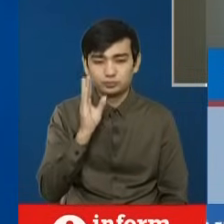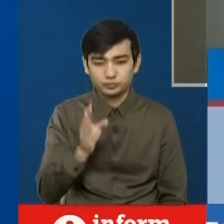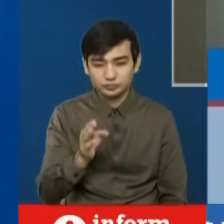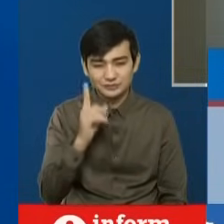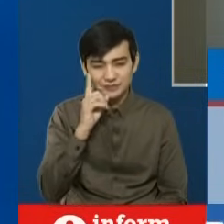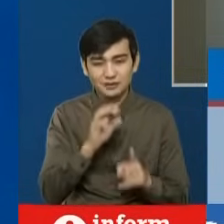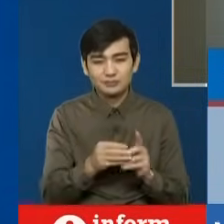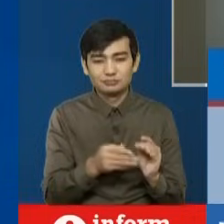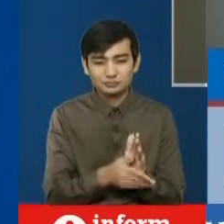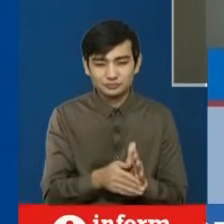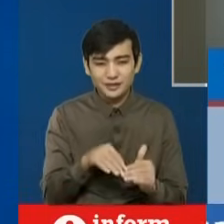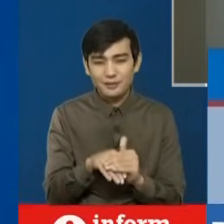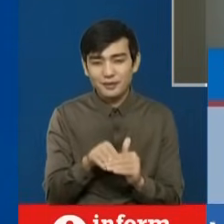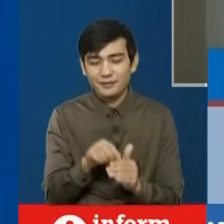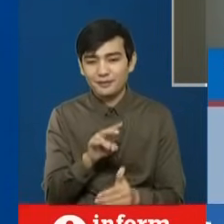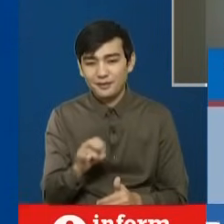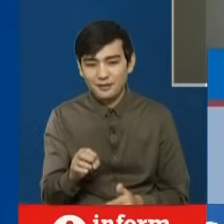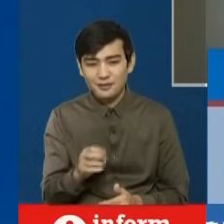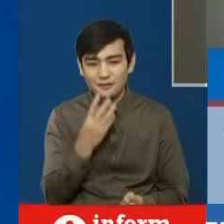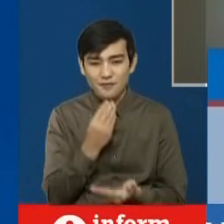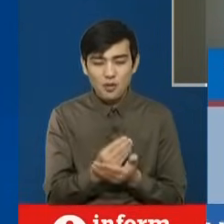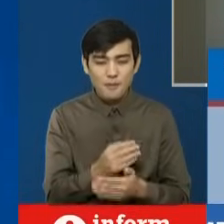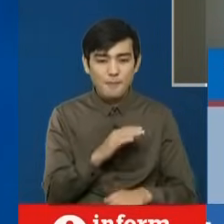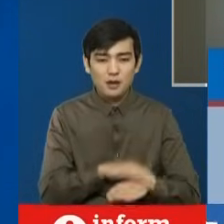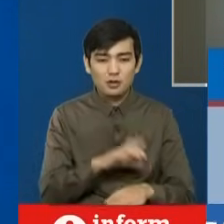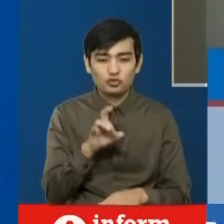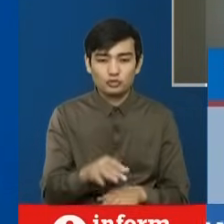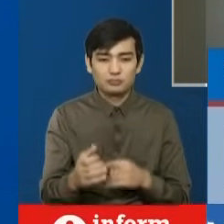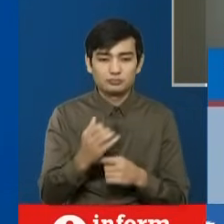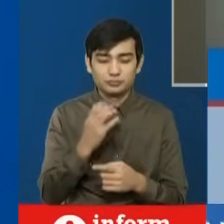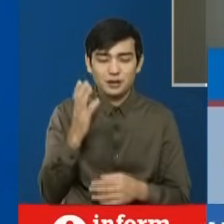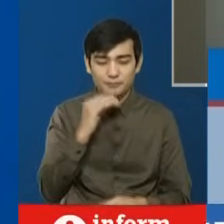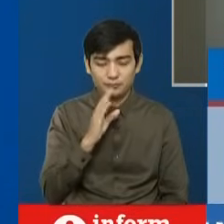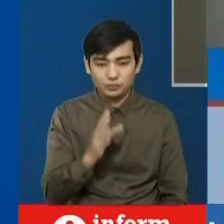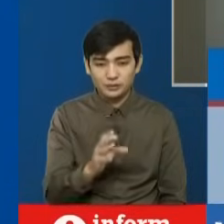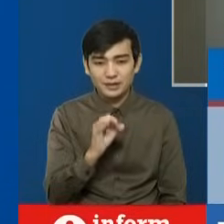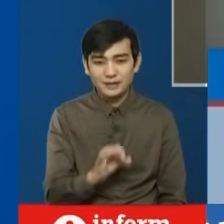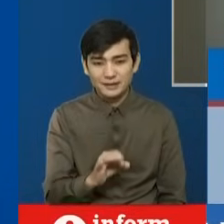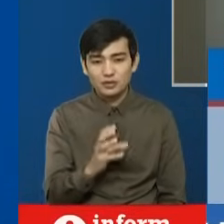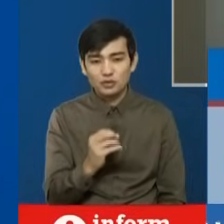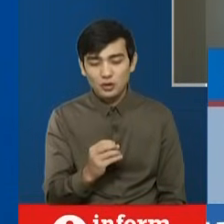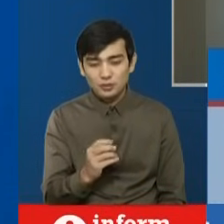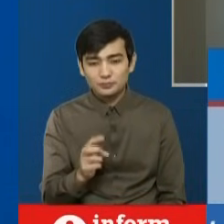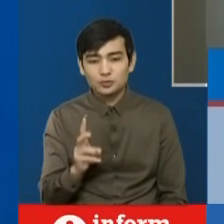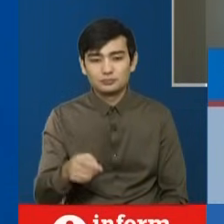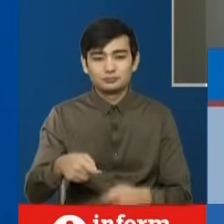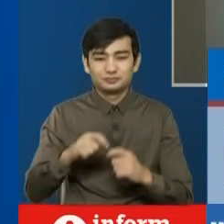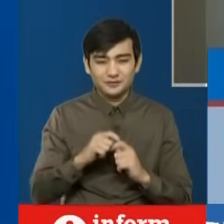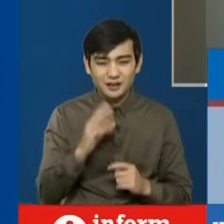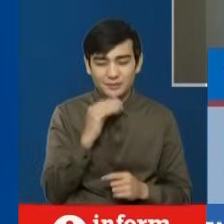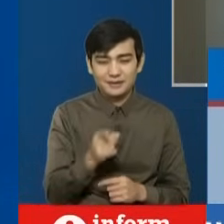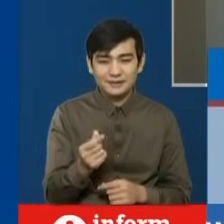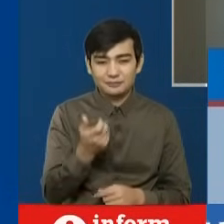целевые накопления на свои банковские счета при этом Наследники могут использовать